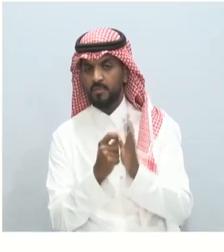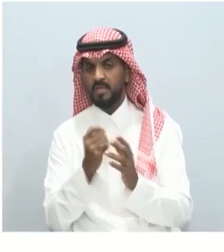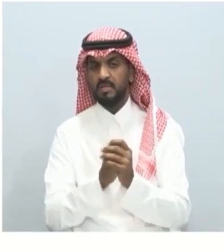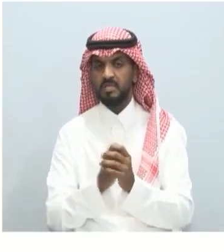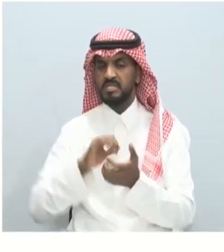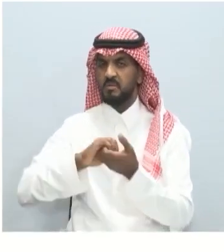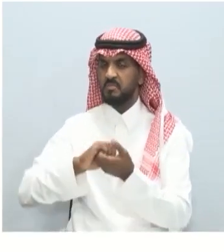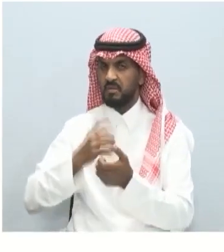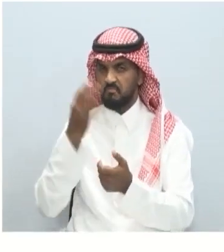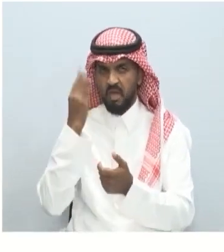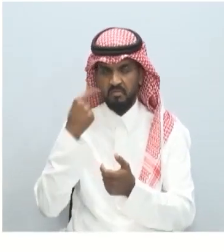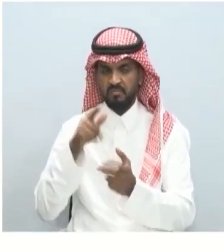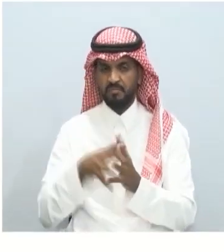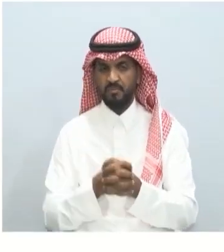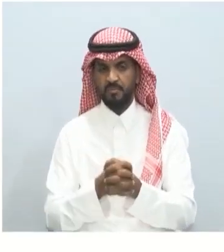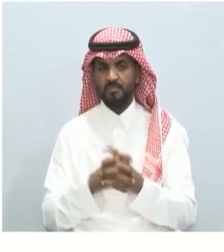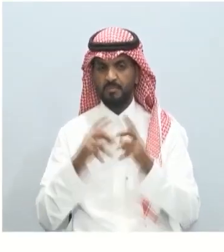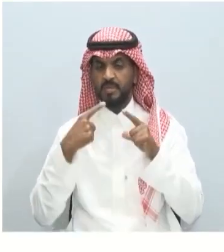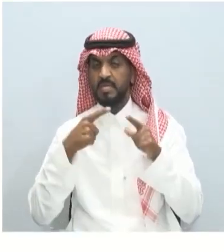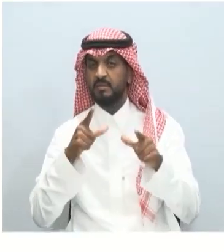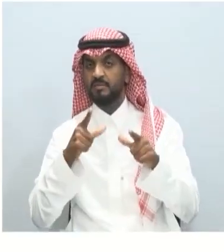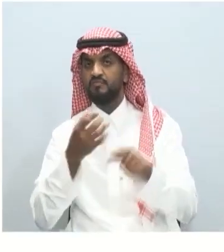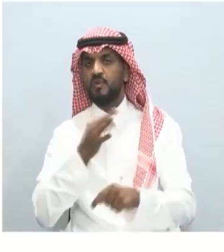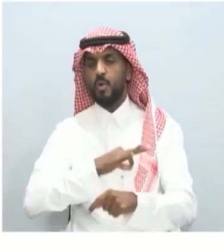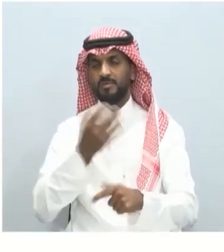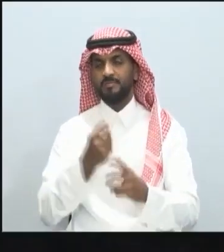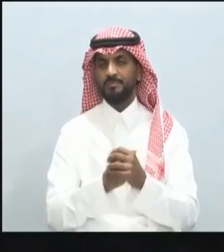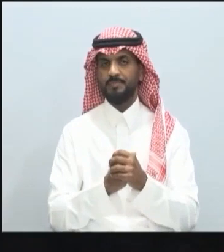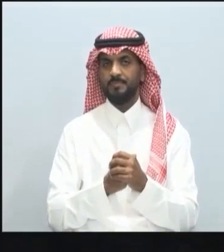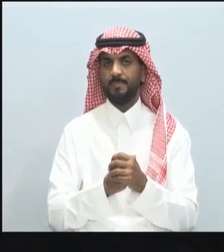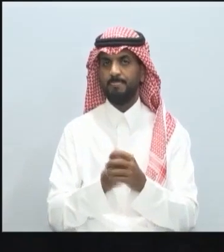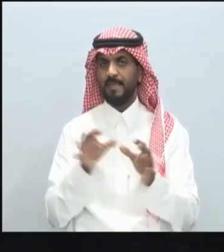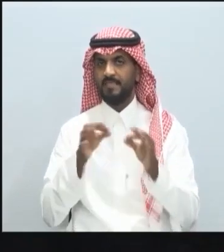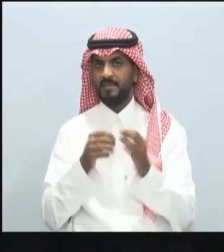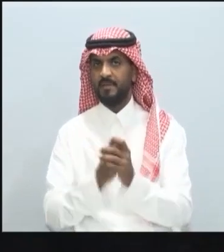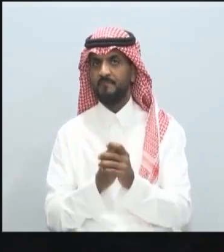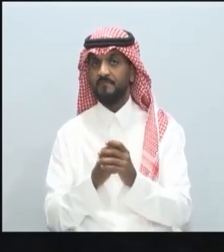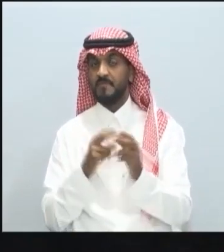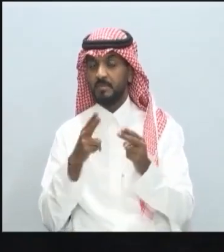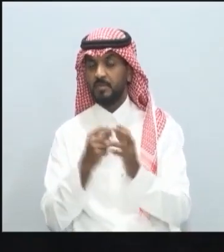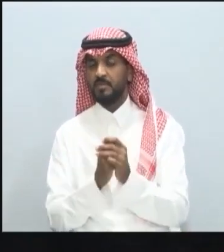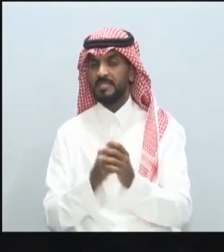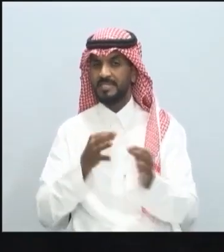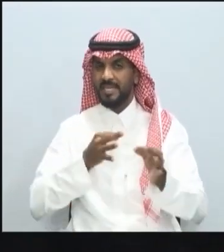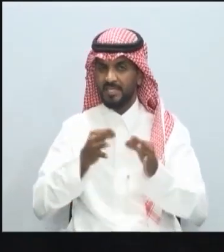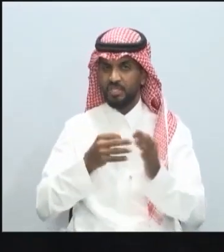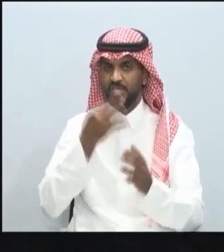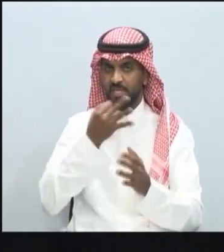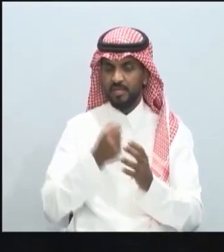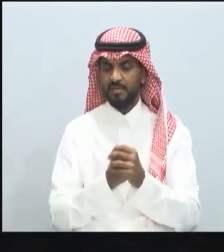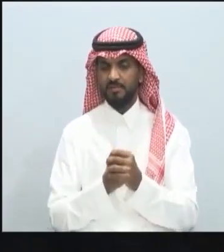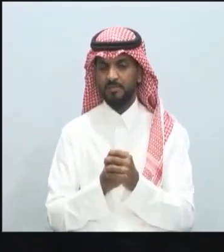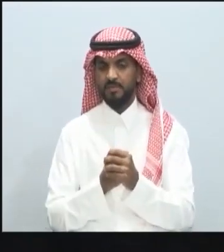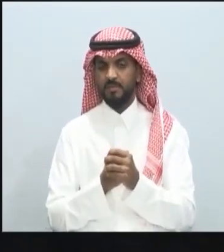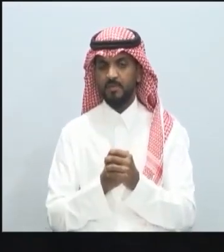يتعرف عليها عليهما وبين له فوائدها طبعا نحن اخذنا في بدايه هذه الوحده استراتيجيه القراءه وكذلك